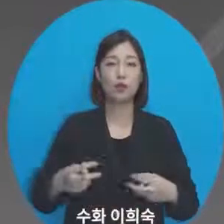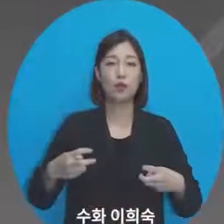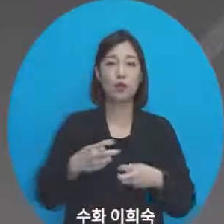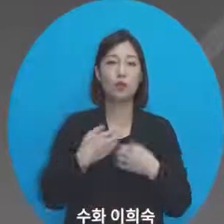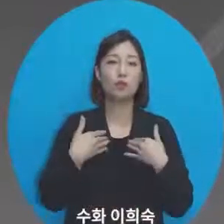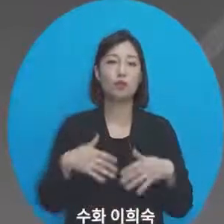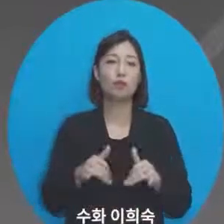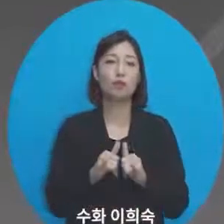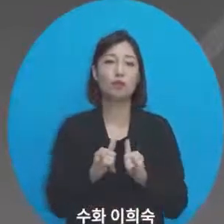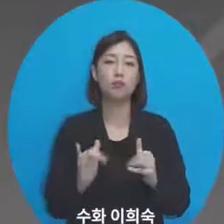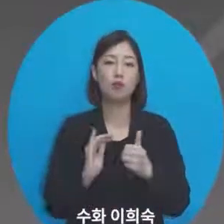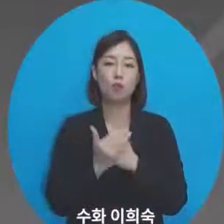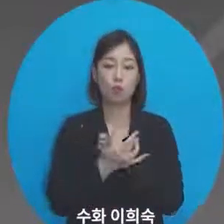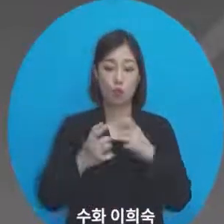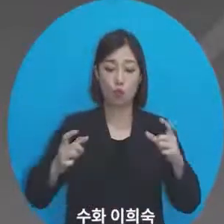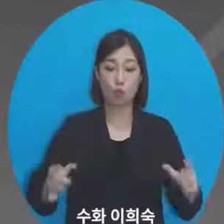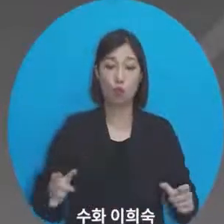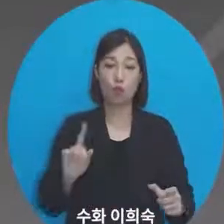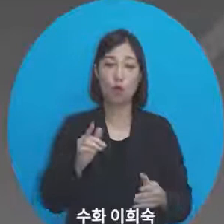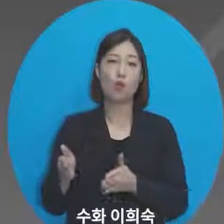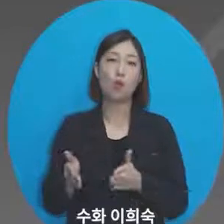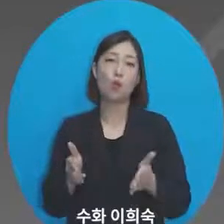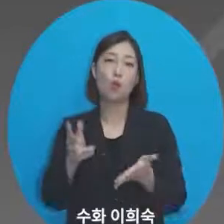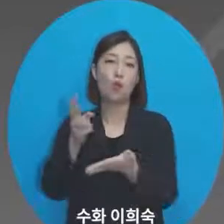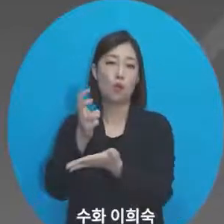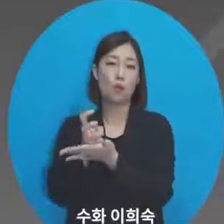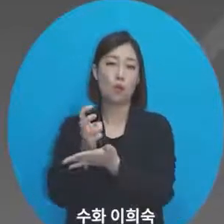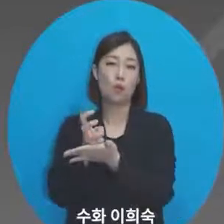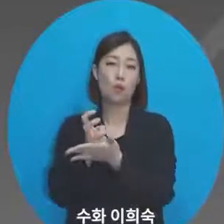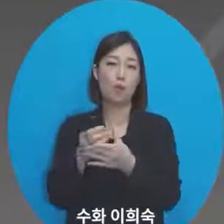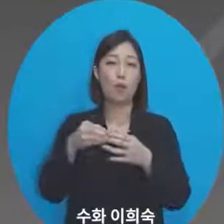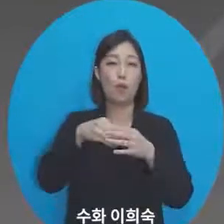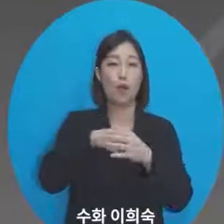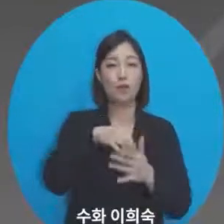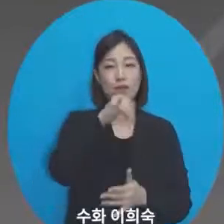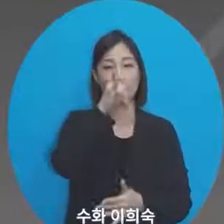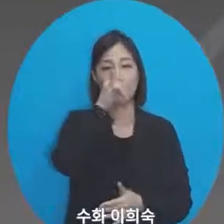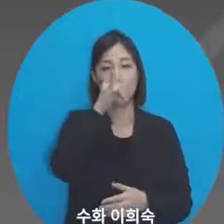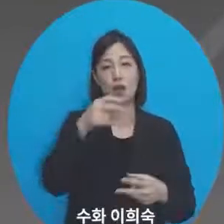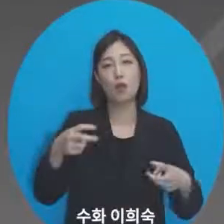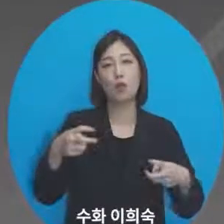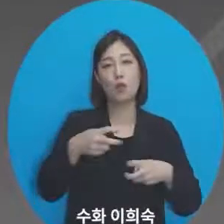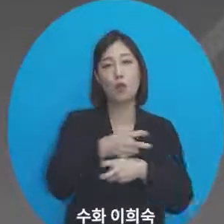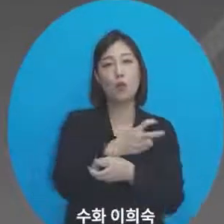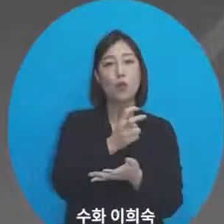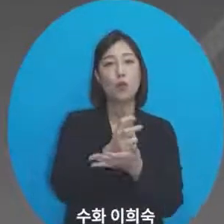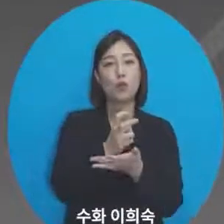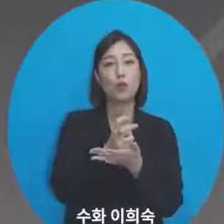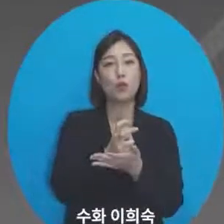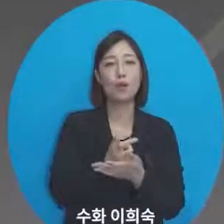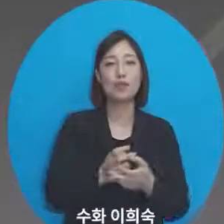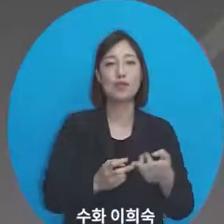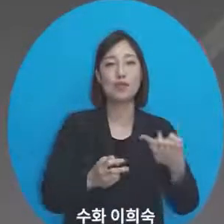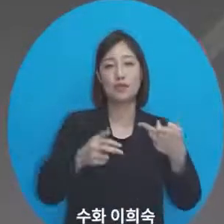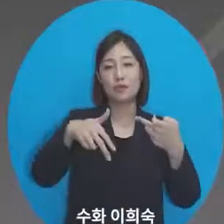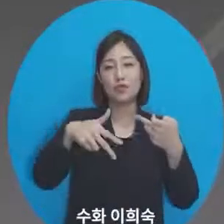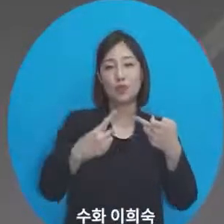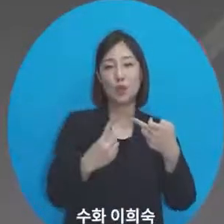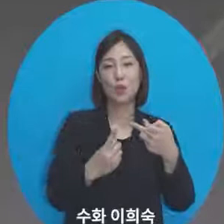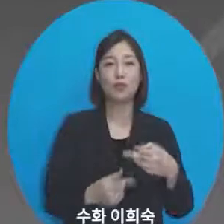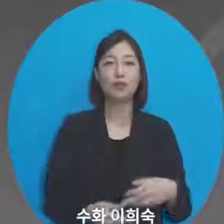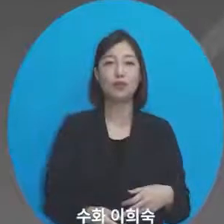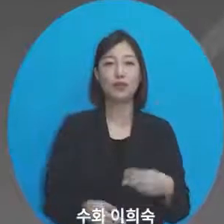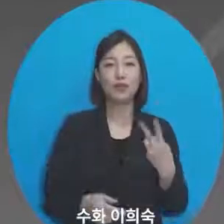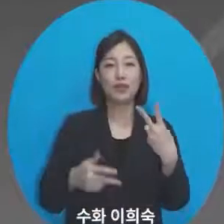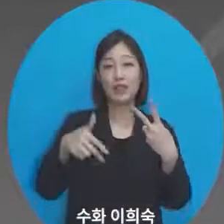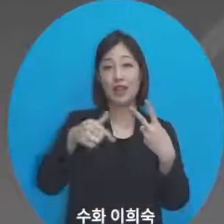교통약자 보호구역은 도로교통법에 근거하고 있는데요. 도로교통법 제12조 그리고 제12조